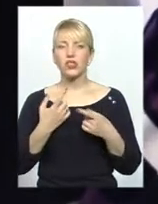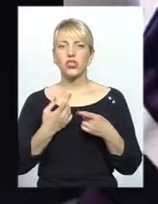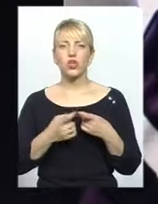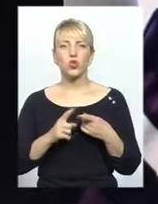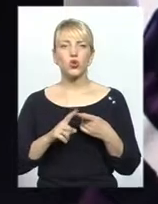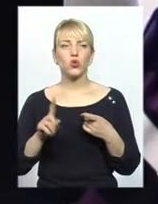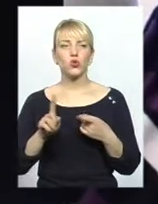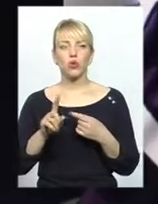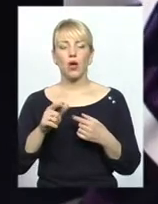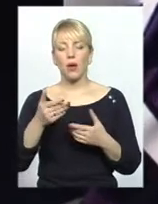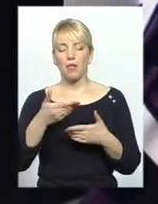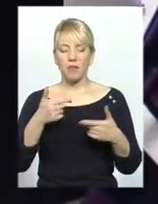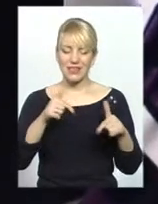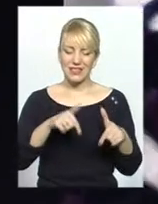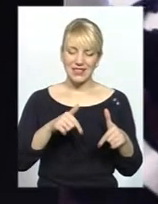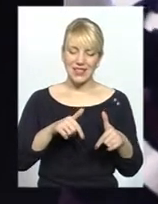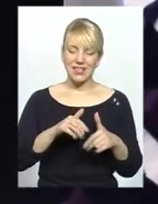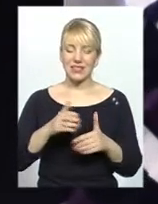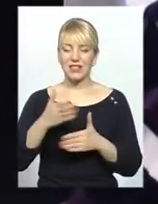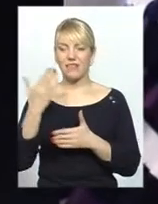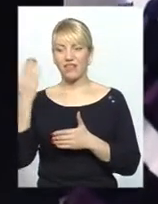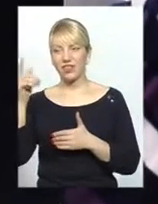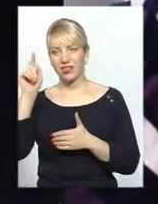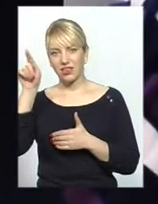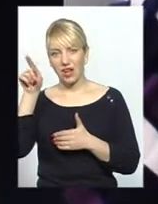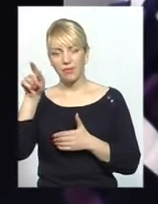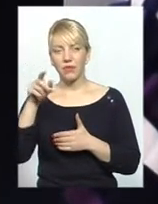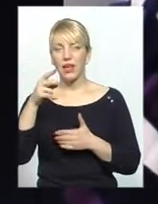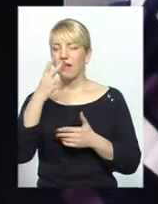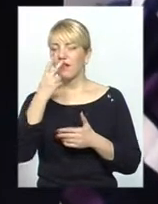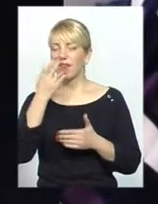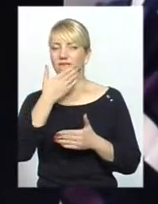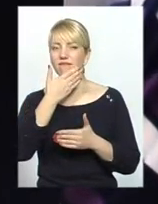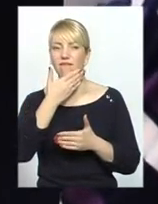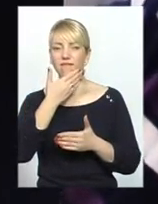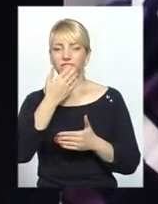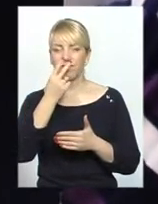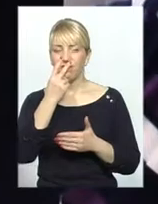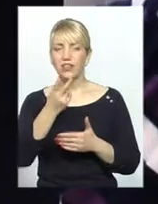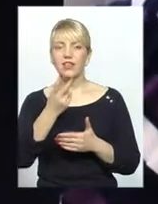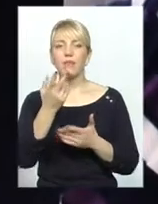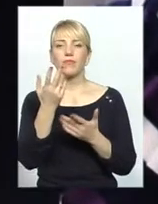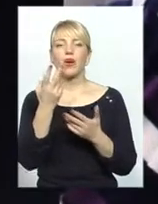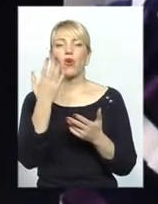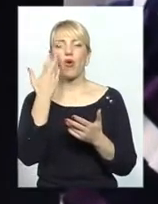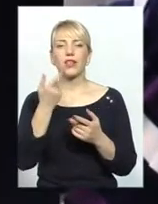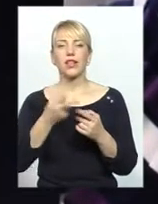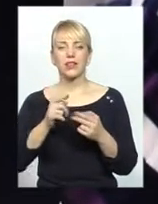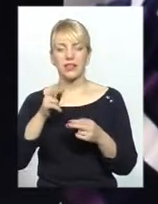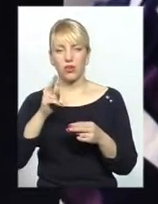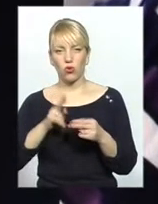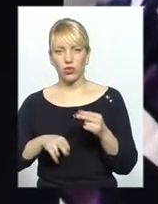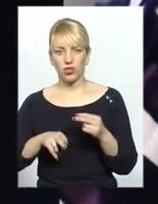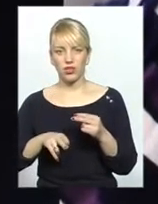здесь, ни вы там, мы не видим, когда это закончится. То, что касается наших отношений с палестинцами,